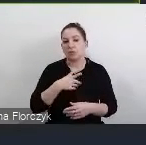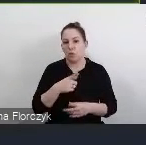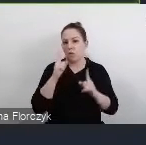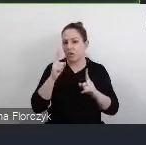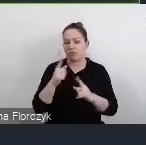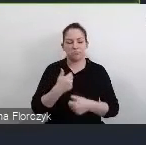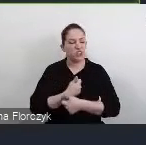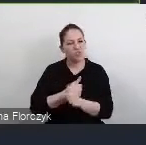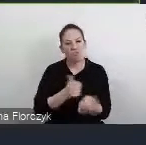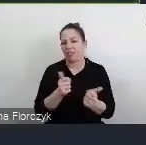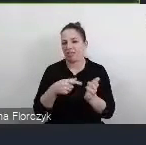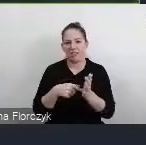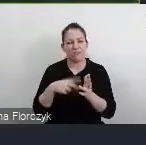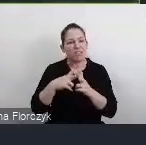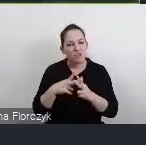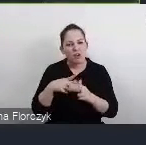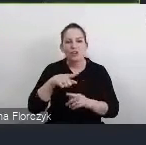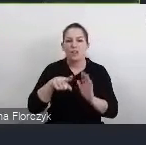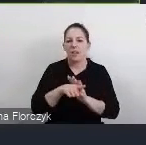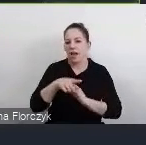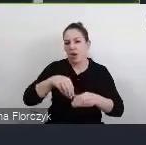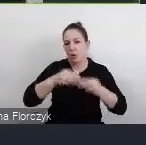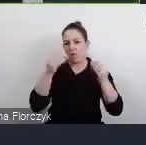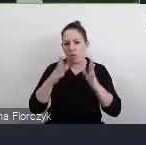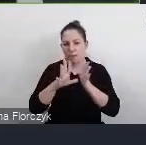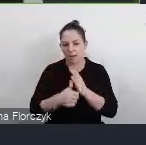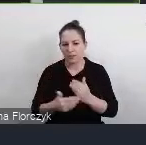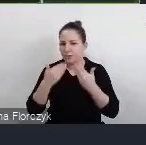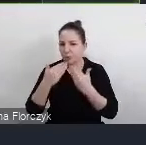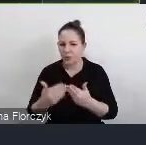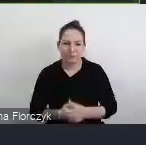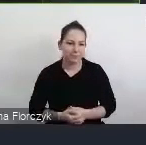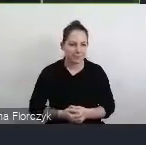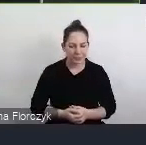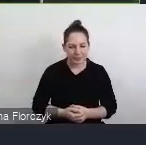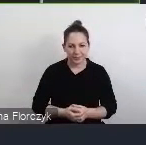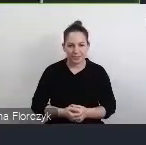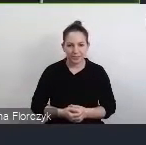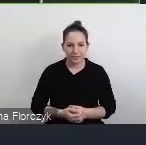jest świetne narzędzie do rozwoju miasta. Dziękuję.